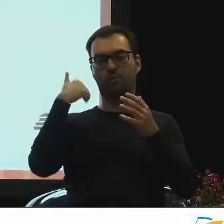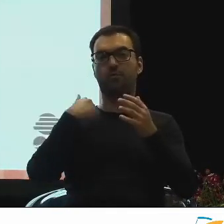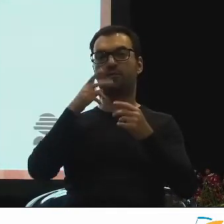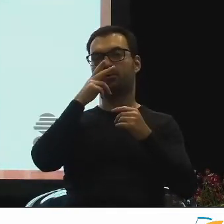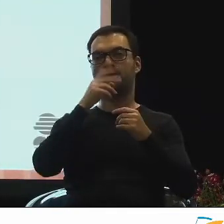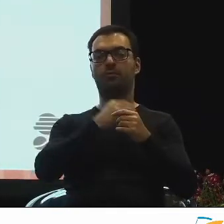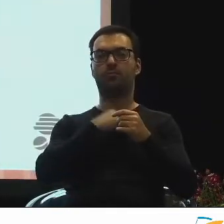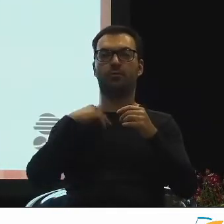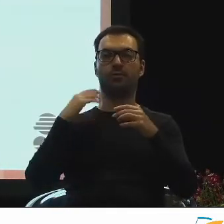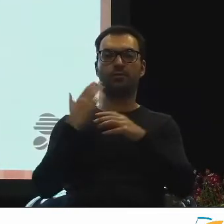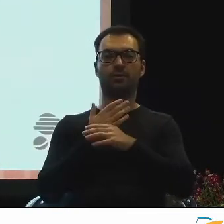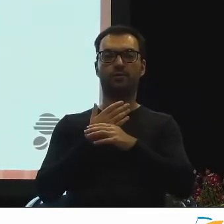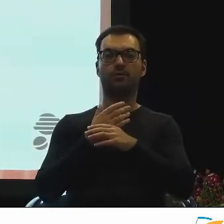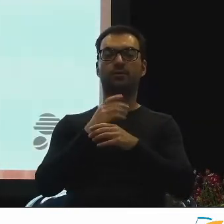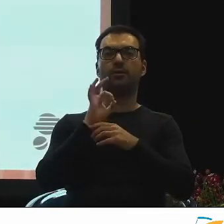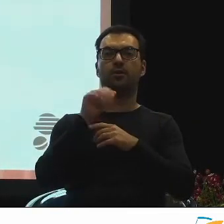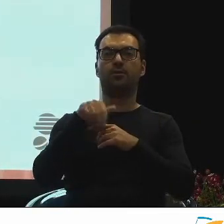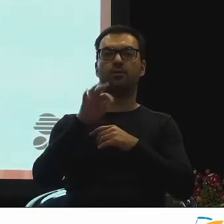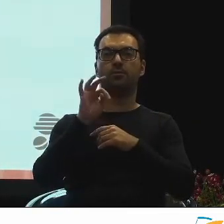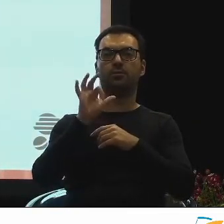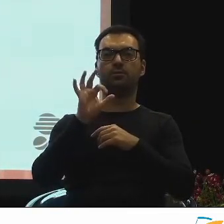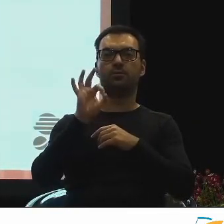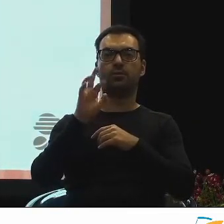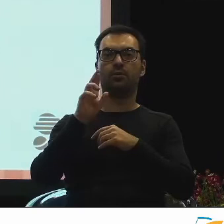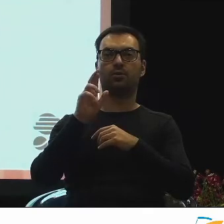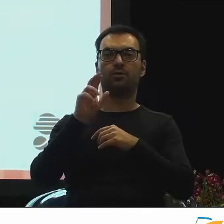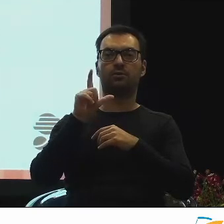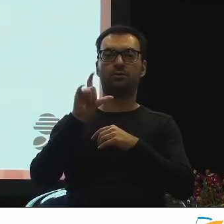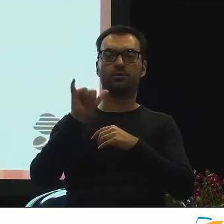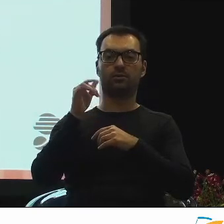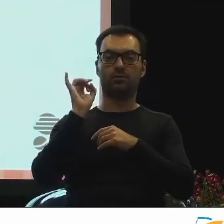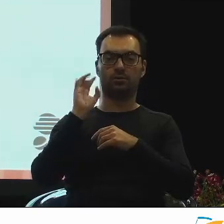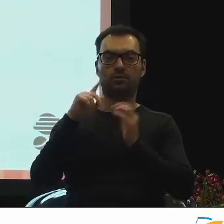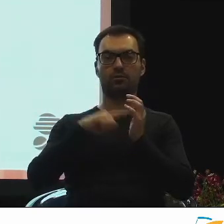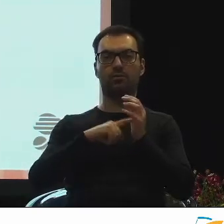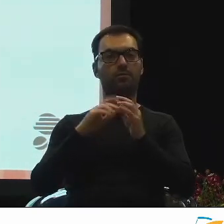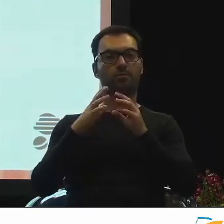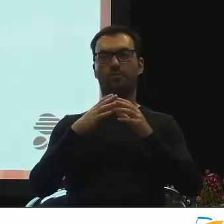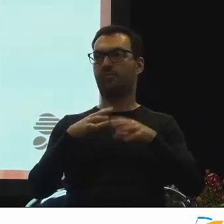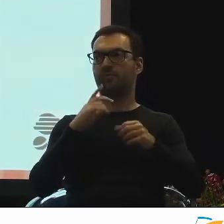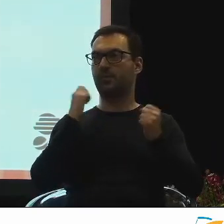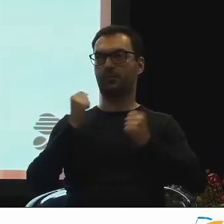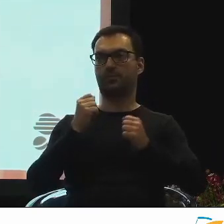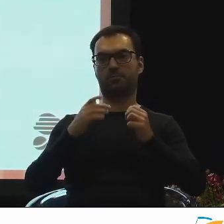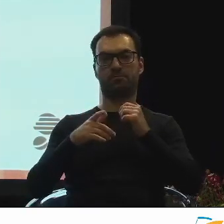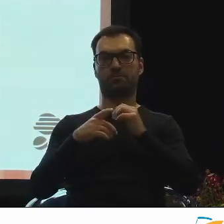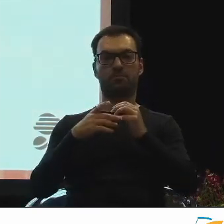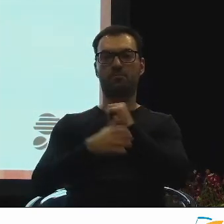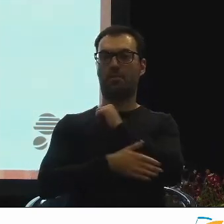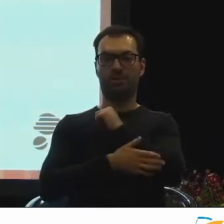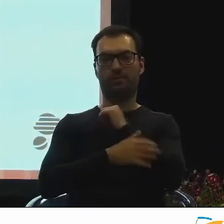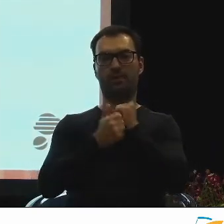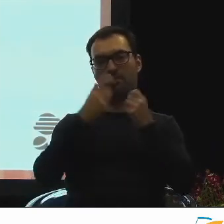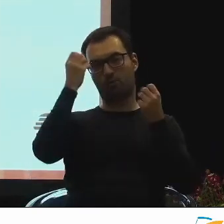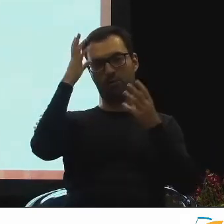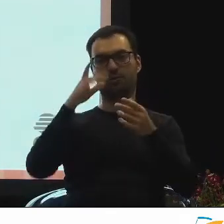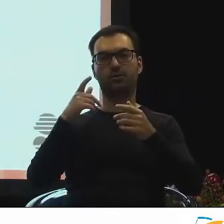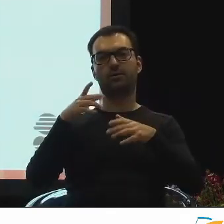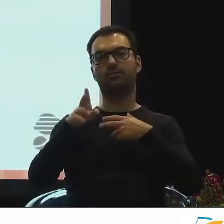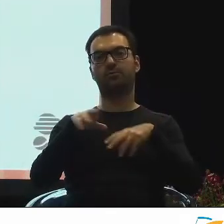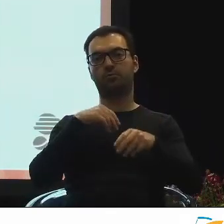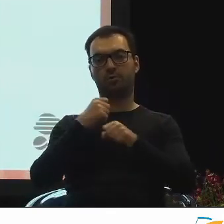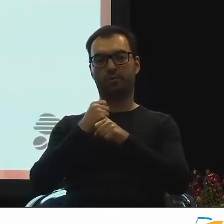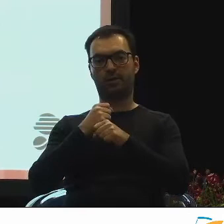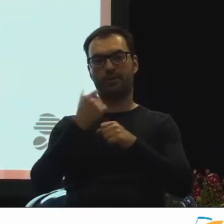Wystarczy spojrzeć na polskie firmy outsourcingowe, które są myślę, że takim pionierem wielokulturowości w zatrudnieniu